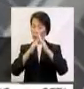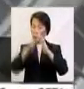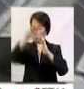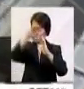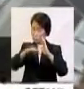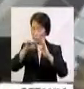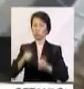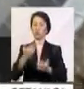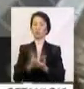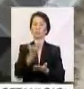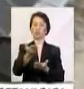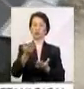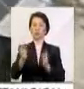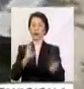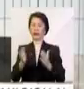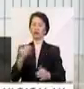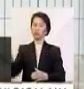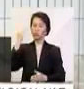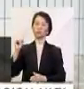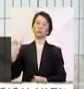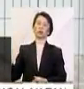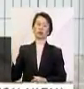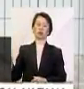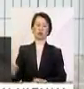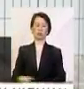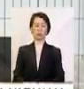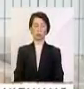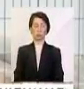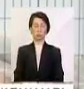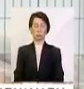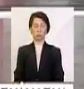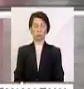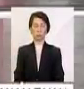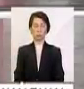mampu milik berbanding sebelumnya.